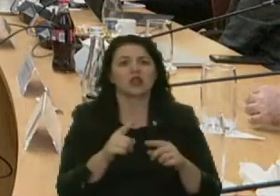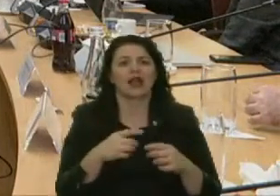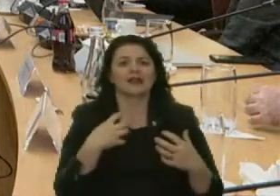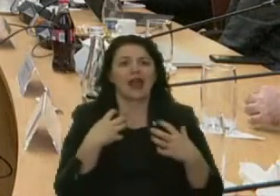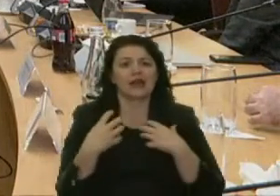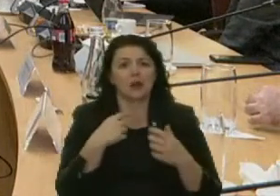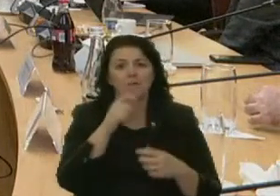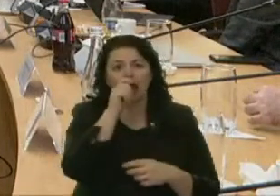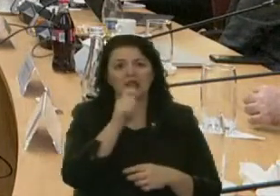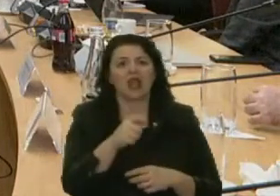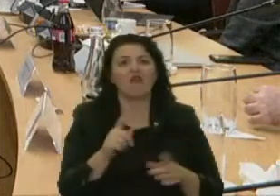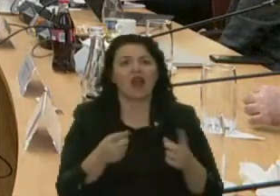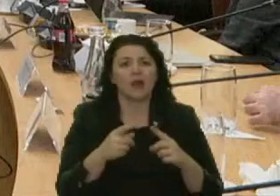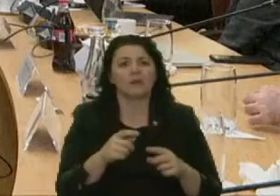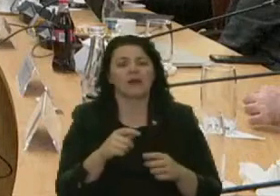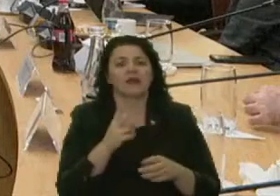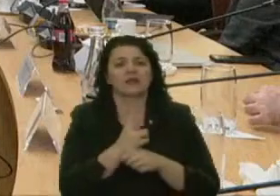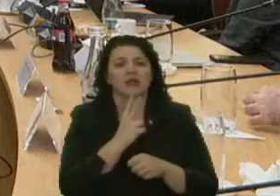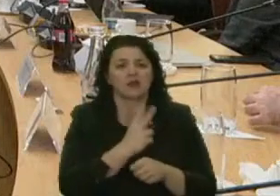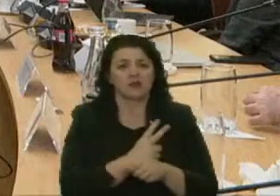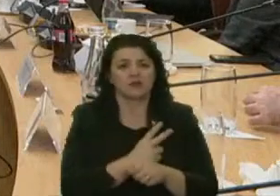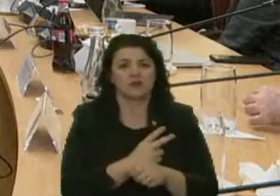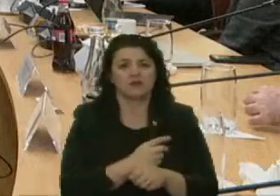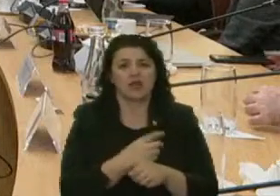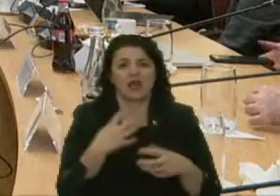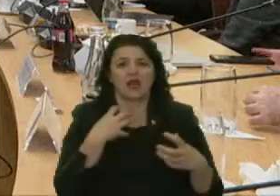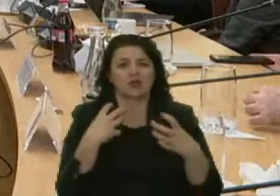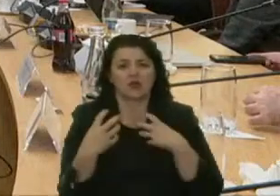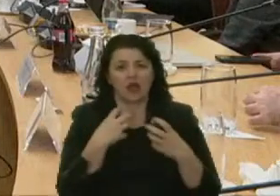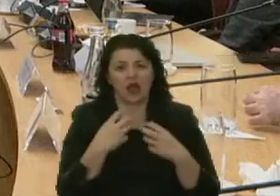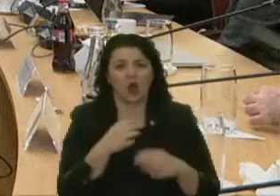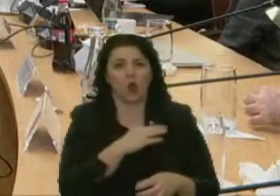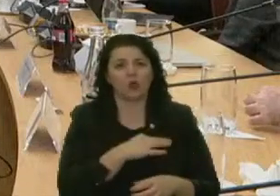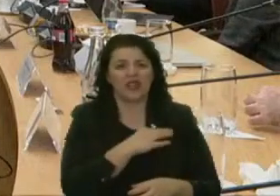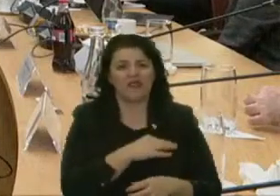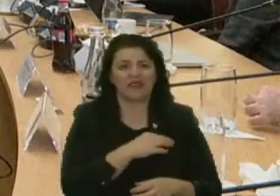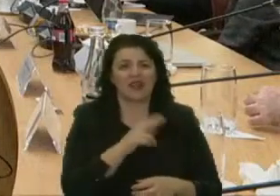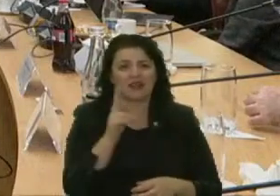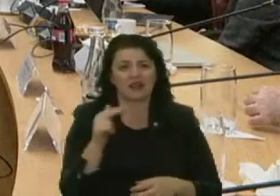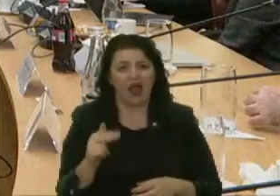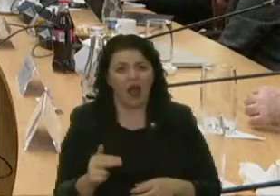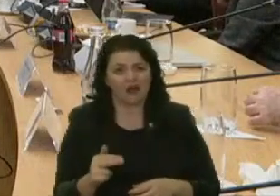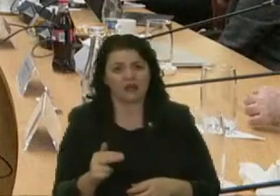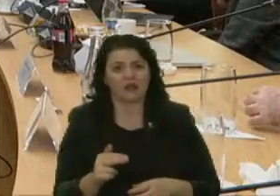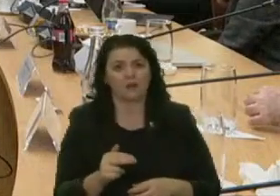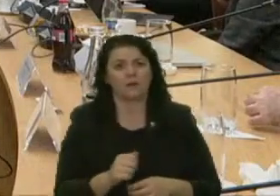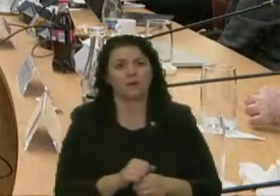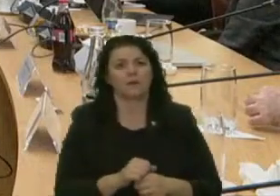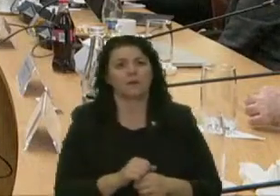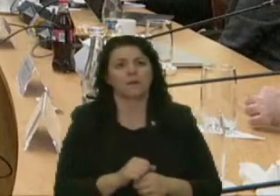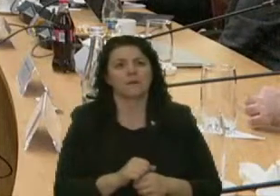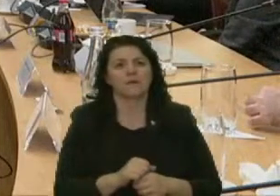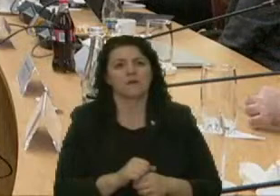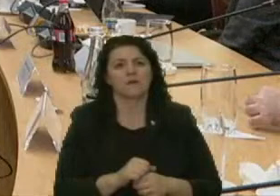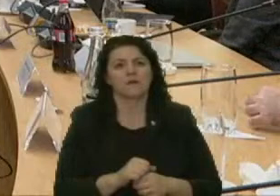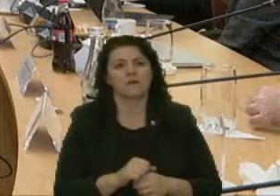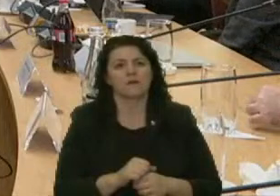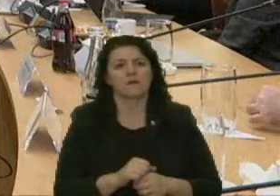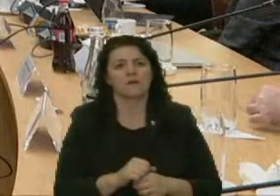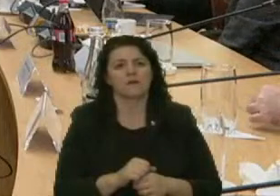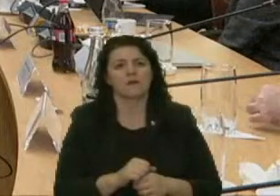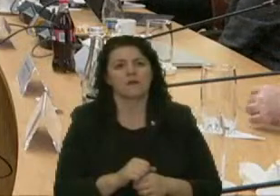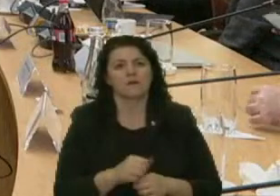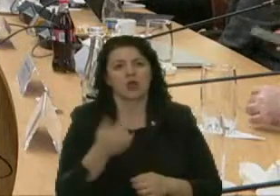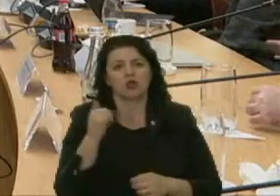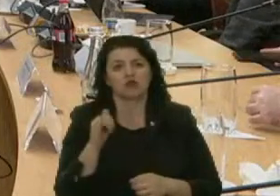stat Filarmonica de stat opera maghiară Teatrul Național Universitatea de Artă